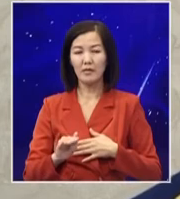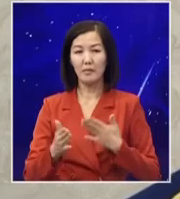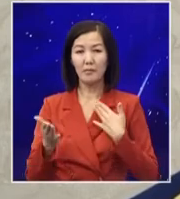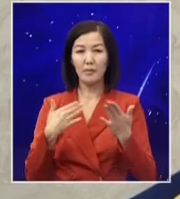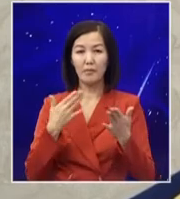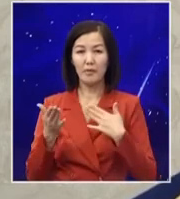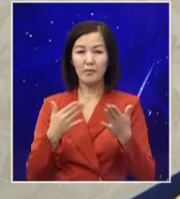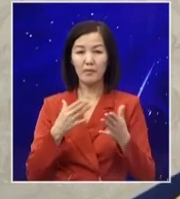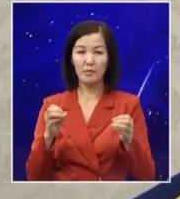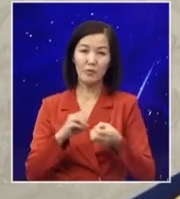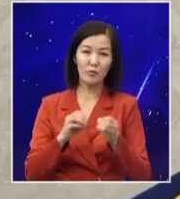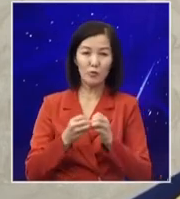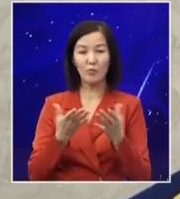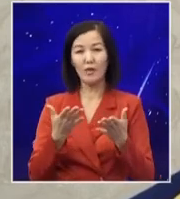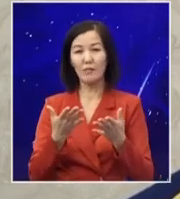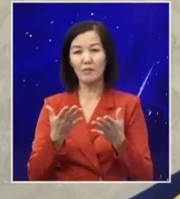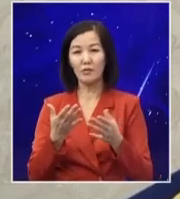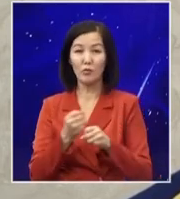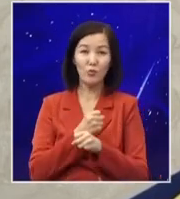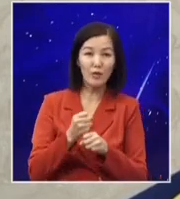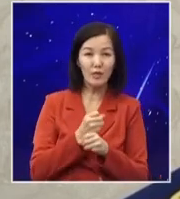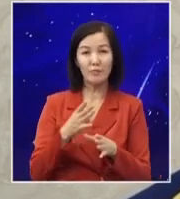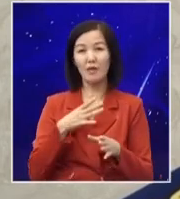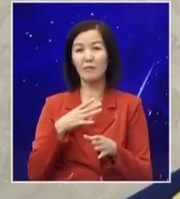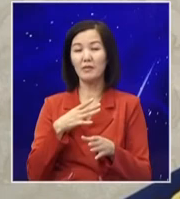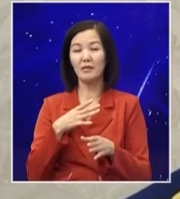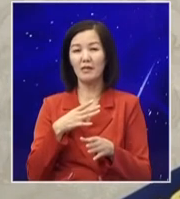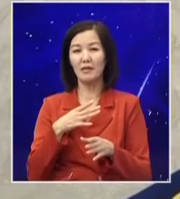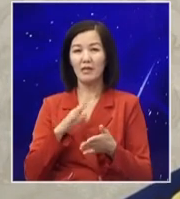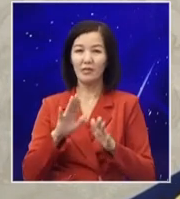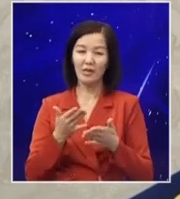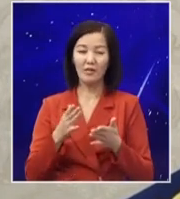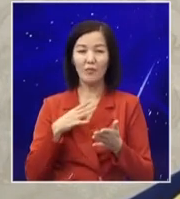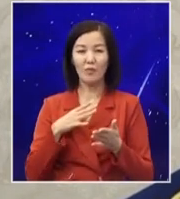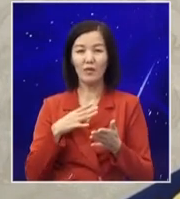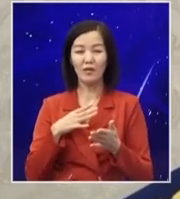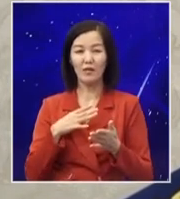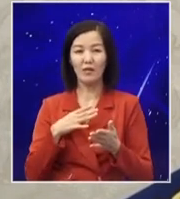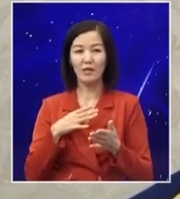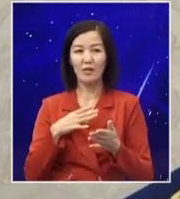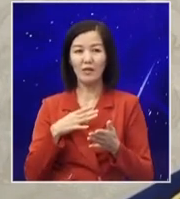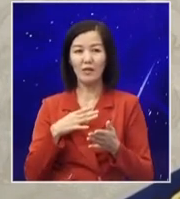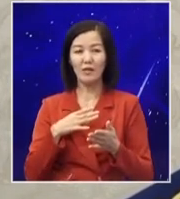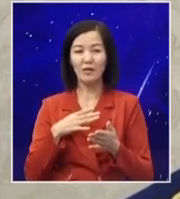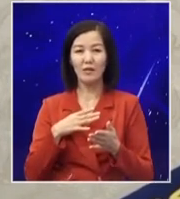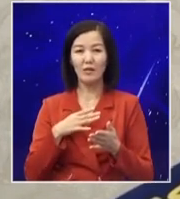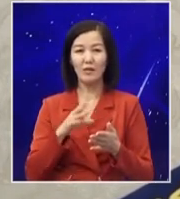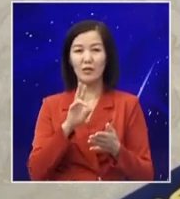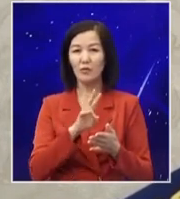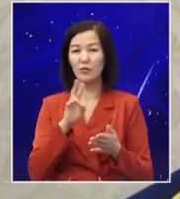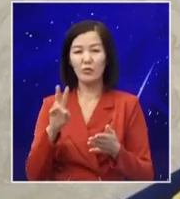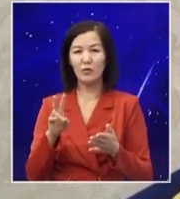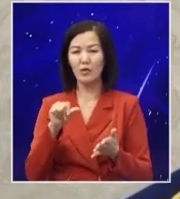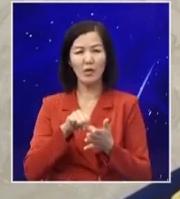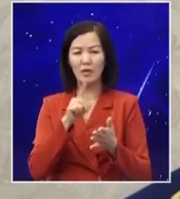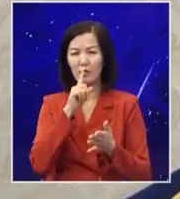Бір-бірімізмен чатысып қаламыз, ұрсып қаламыз, төбелесіп қалатында жағдай болады. Сонда мұнда бұлсы бұғындайға